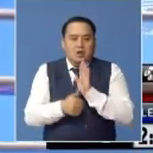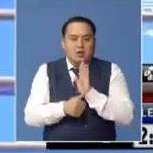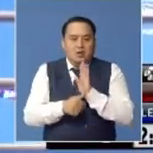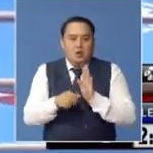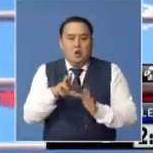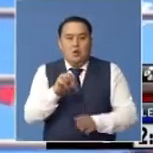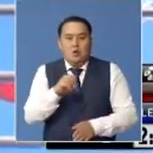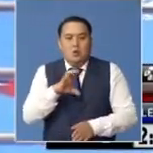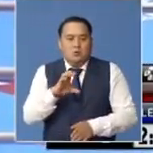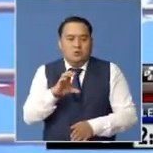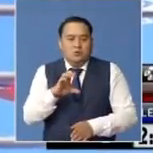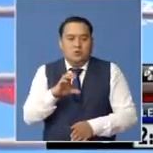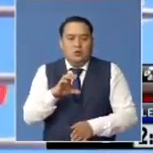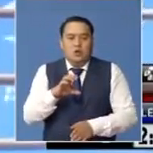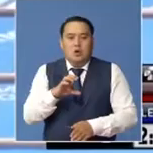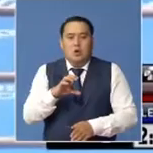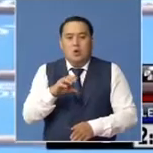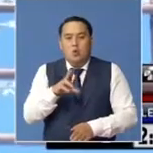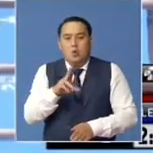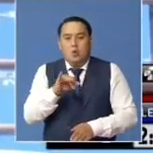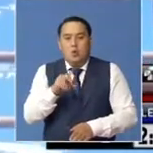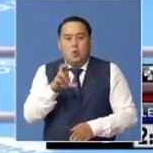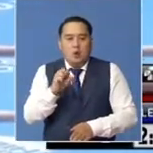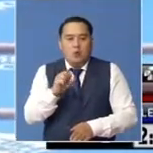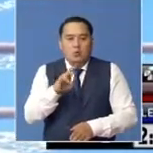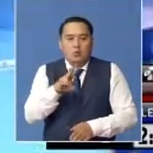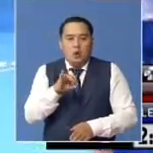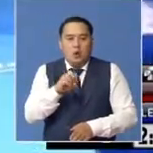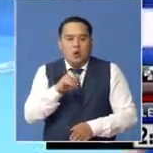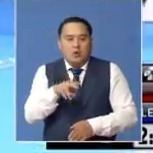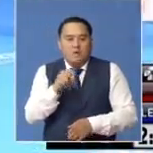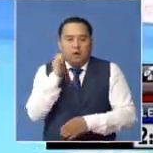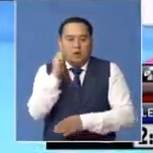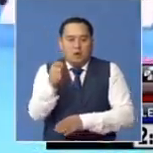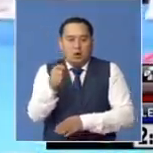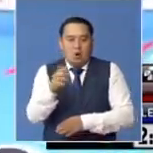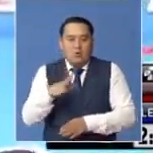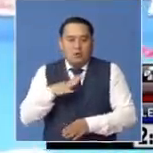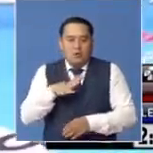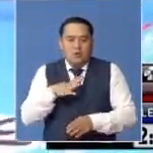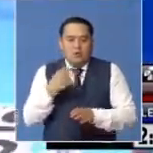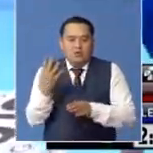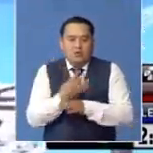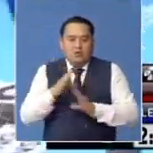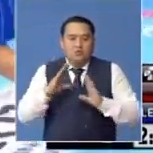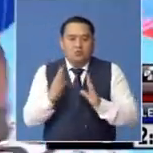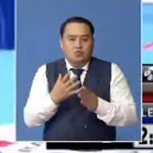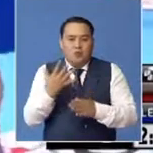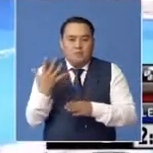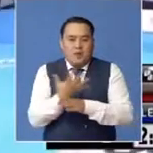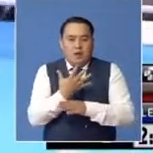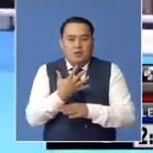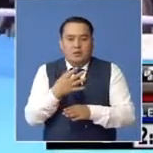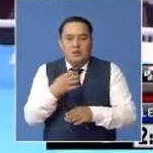Рио-2016 Хулио Сезара Лакруса из Кубы. Во втором раунде Нурдаулетов послал соперника в нокдаун. Это был четвертый случай за 5 боев,